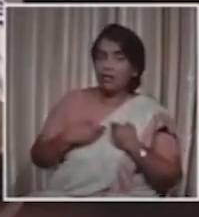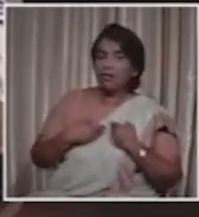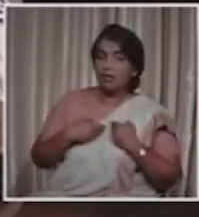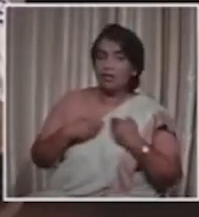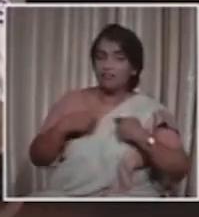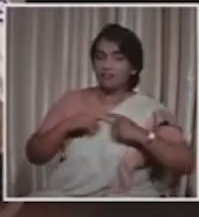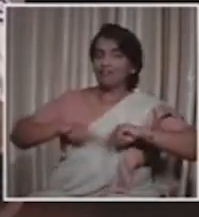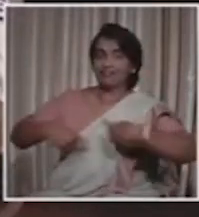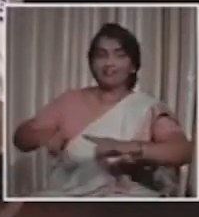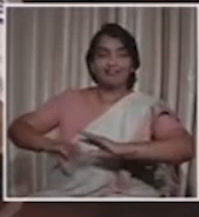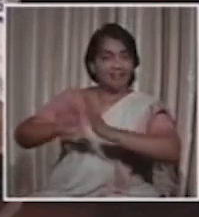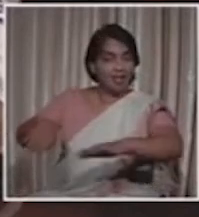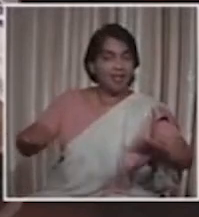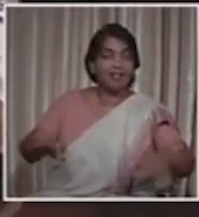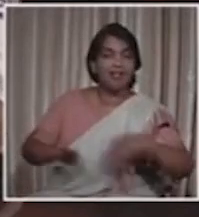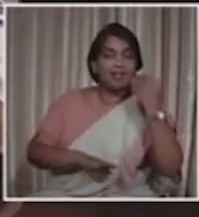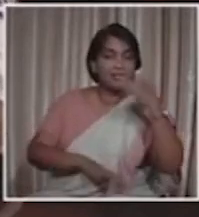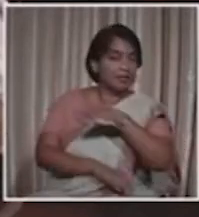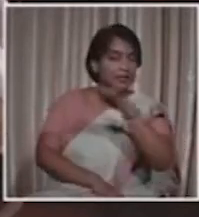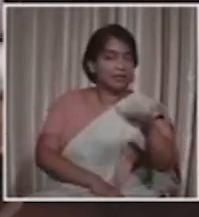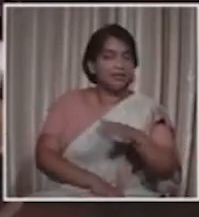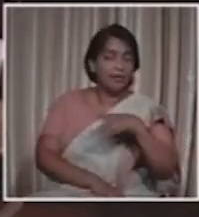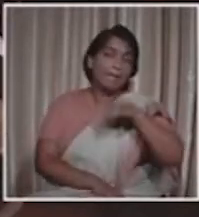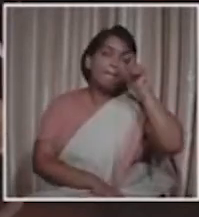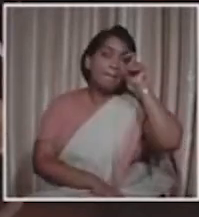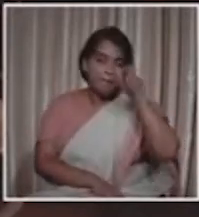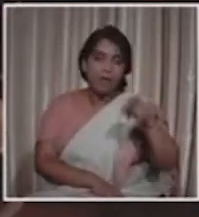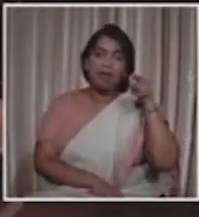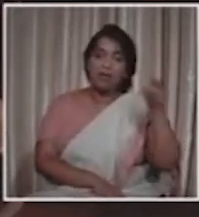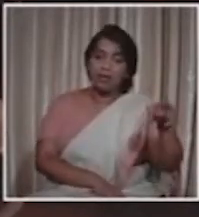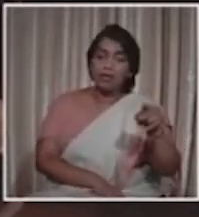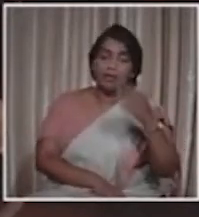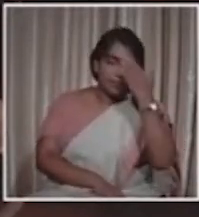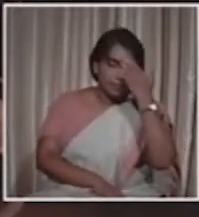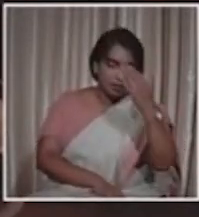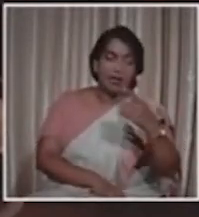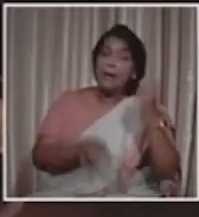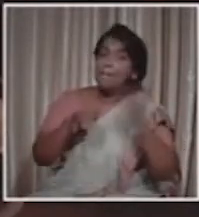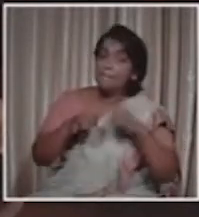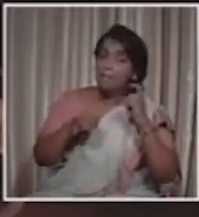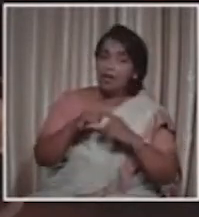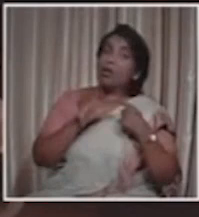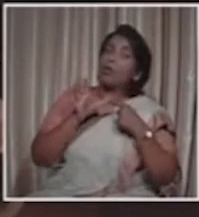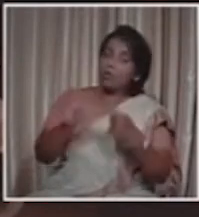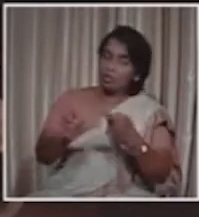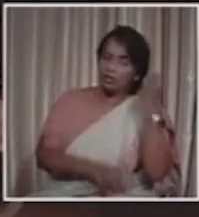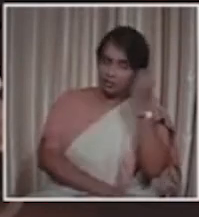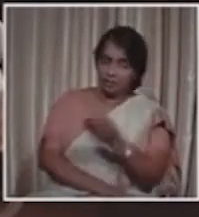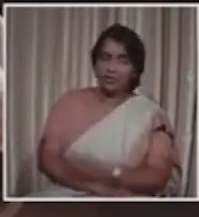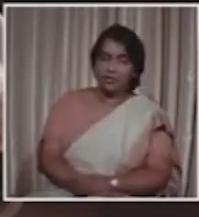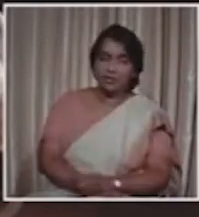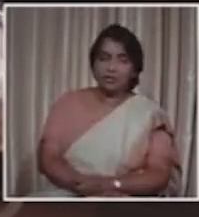paramparawa me rate civil prajawa balagena innawa obathuma karuna karala me prashna walata uttara laba denakan man